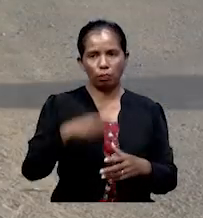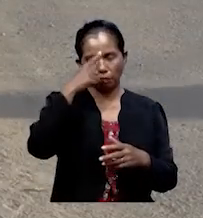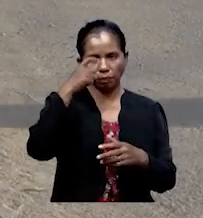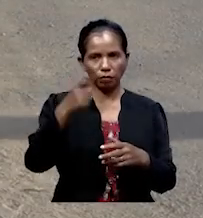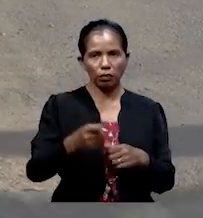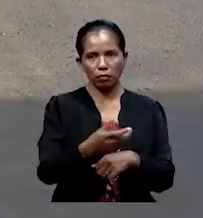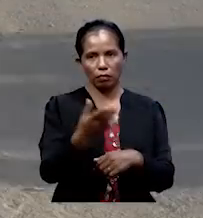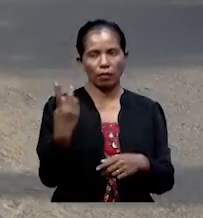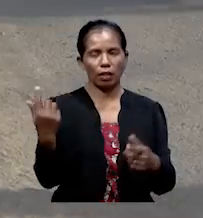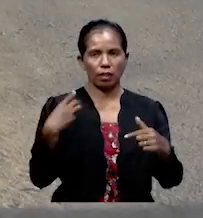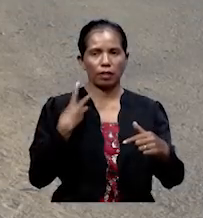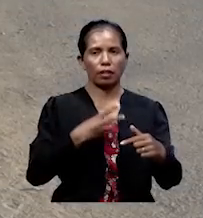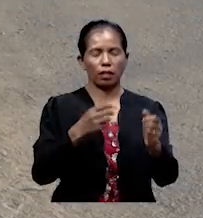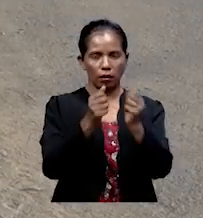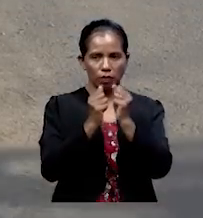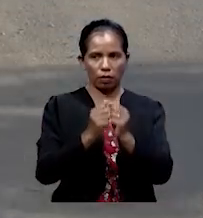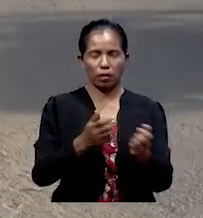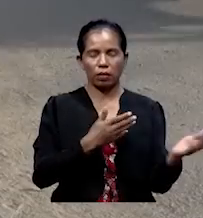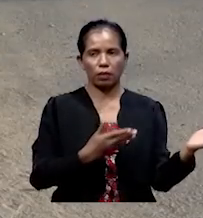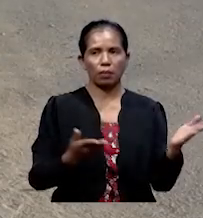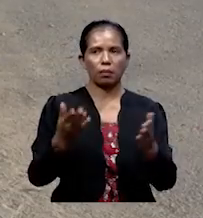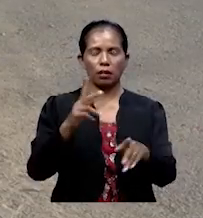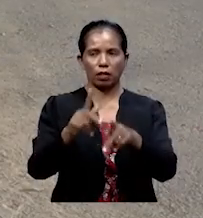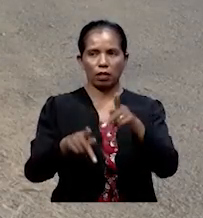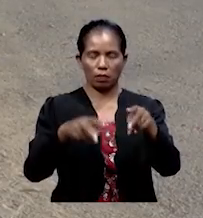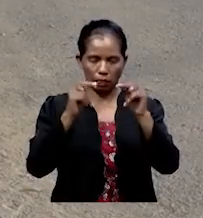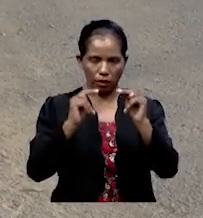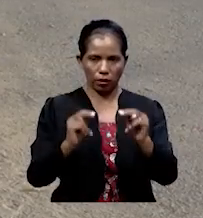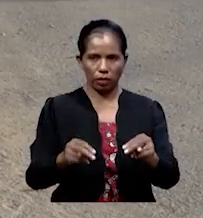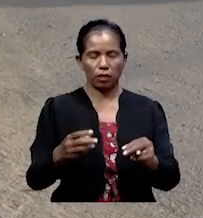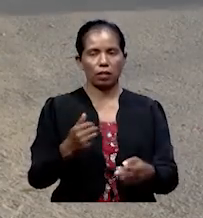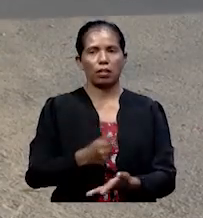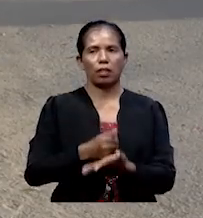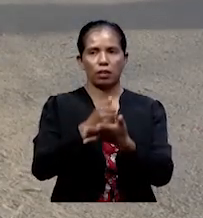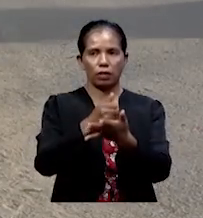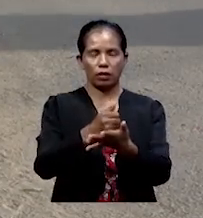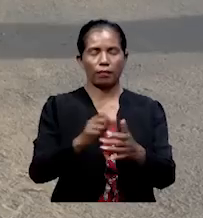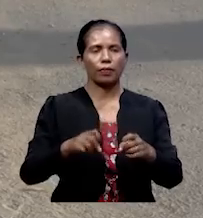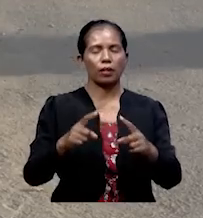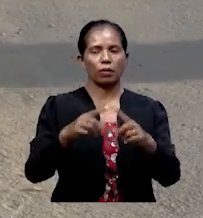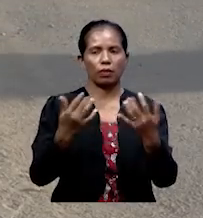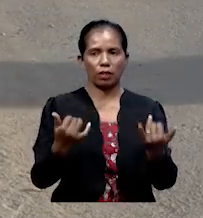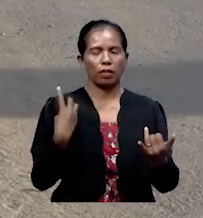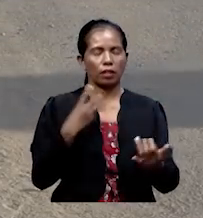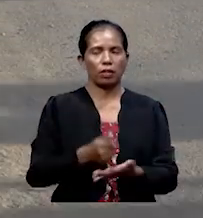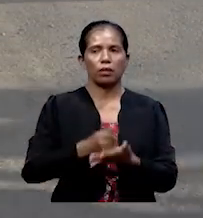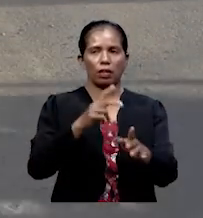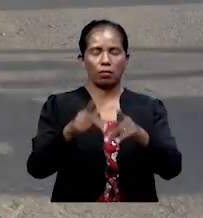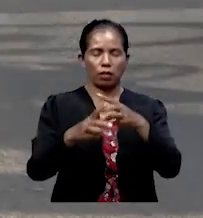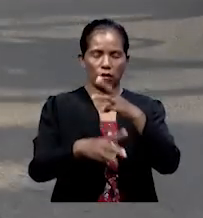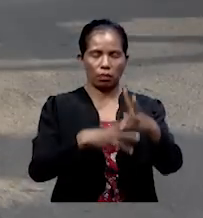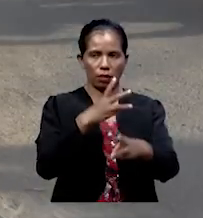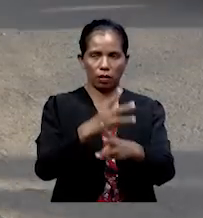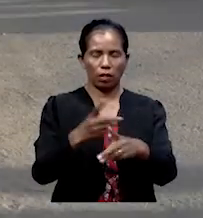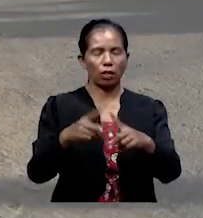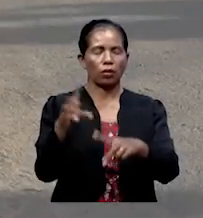sira, maita mutuk, tulung mo si tene maluk ser nebe, precisa i tene tulung. Oi lorong ita tulung ema seluk iha mundu dene,